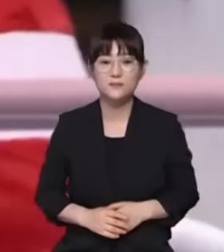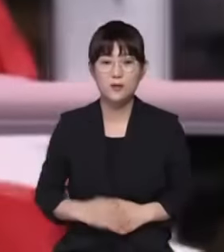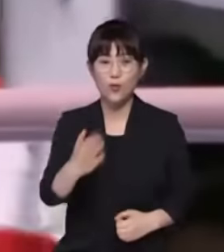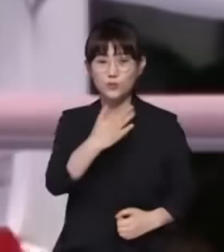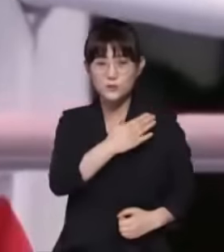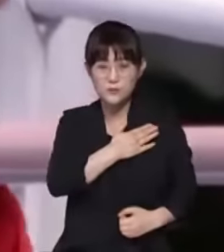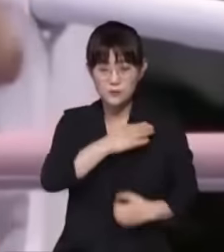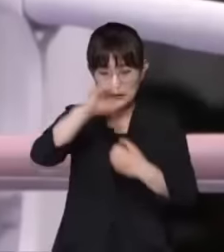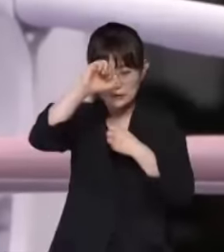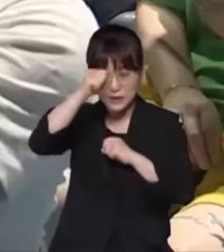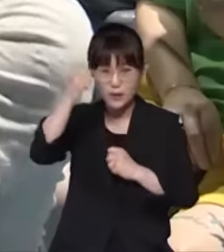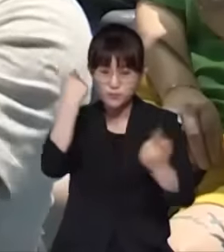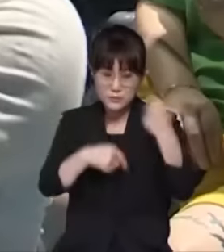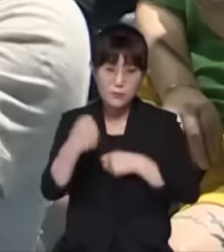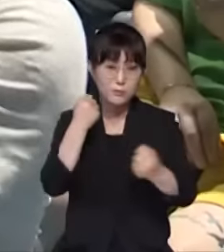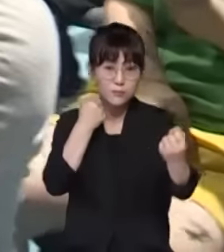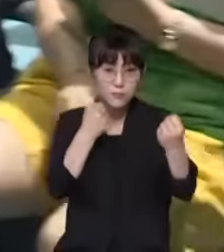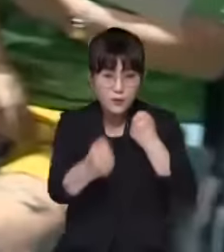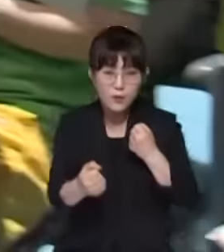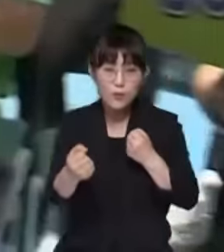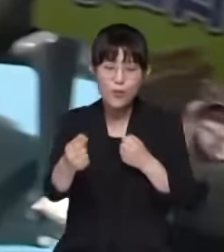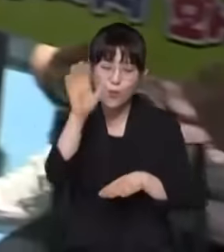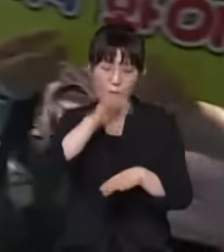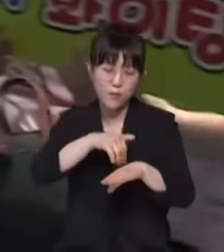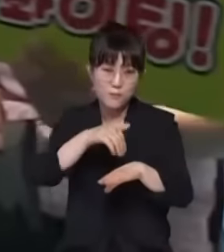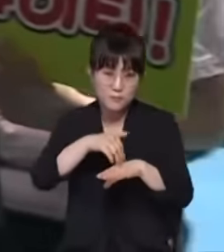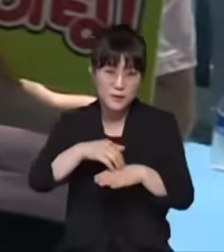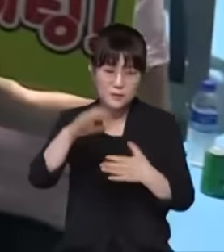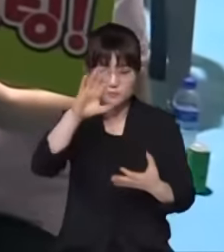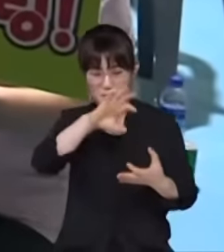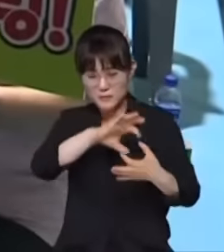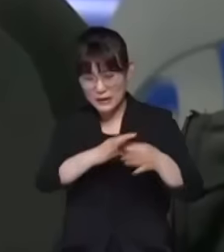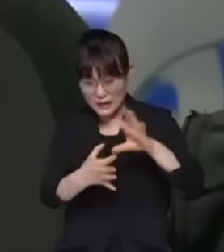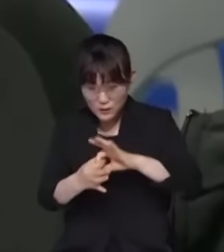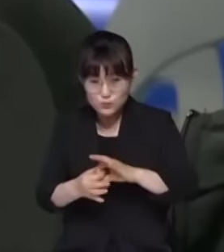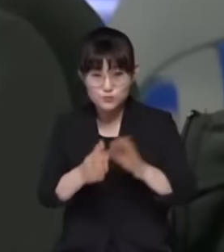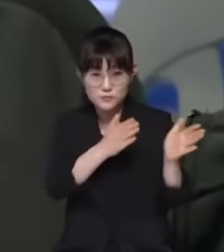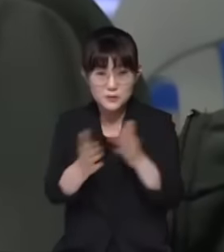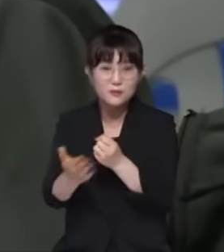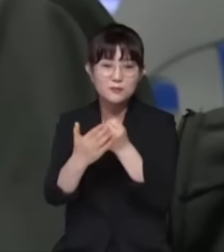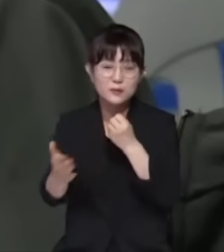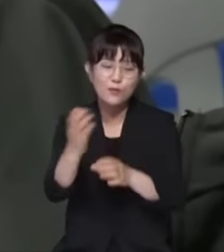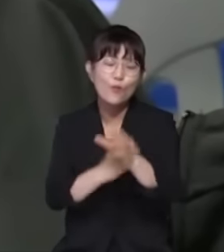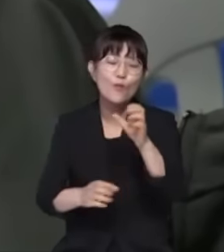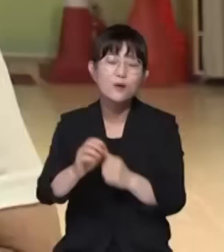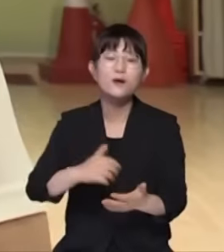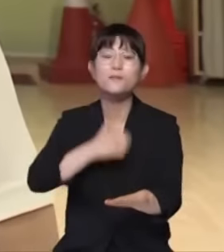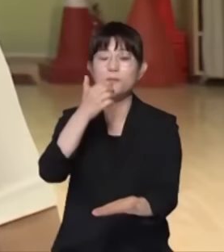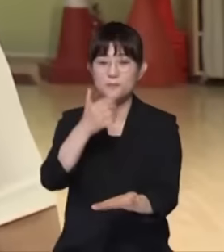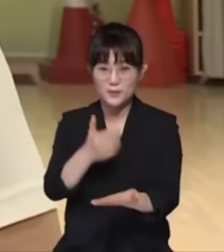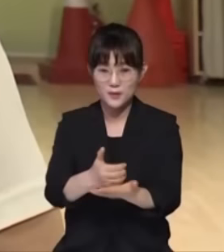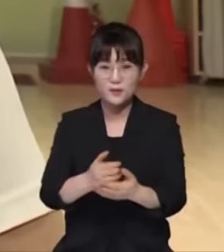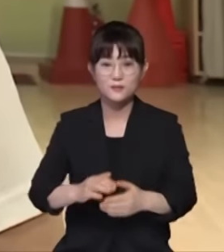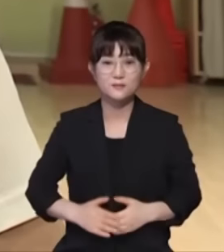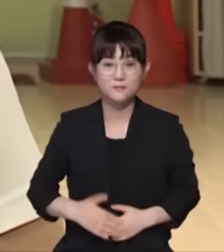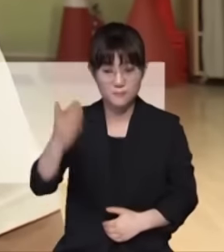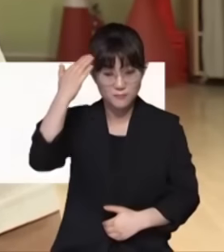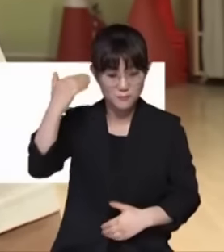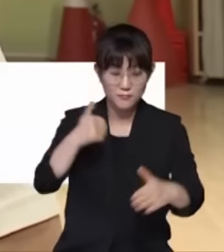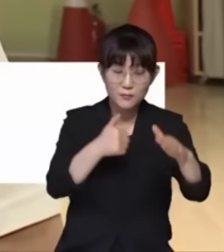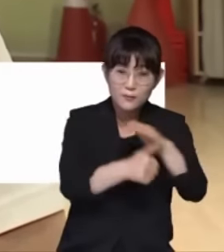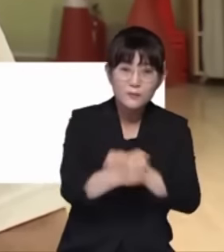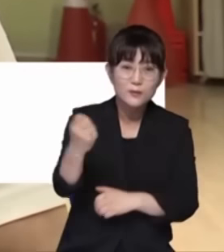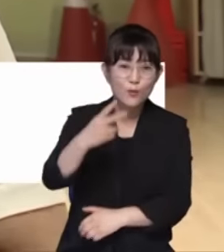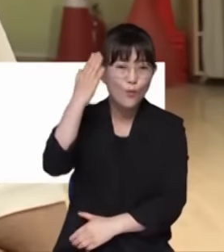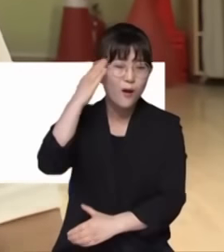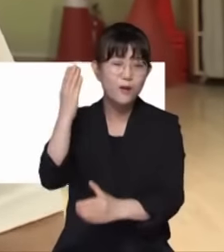왼쪽 어깨와 다리 부상으로 어렵게 준비한 올림픽이기에 감회는 더욱 깊습니다. 우리나라를 대표해서